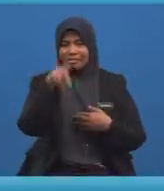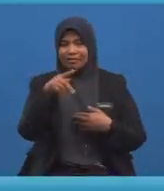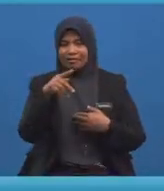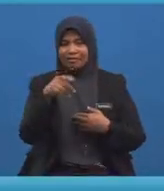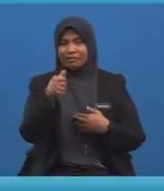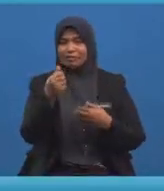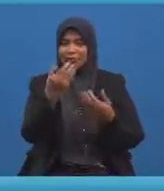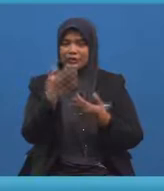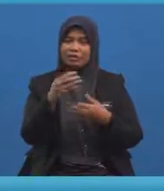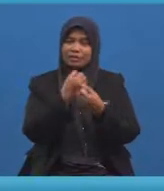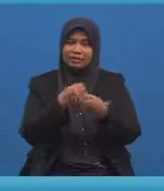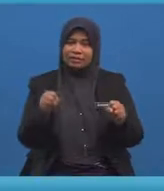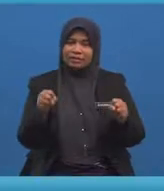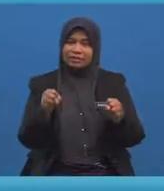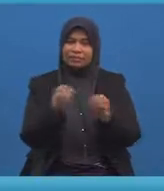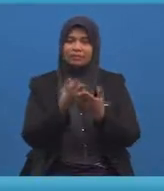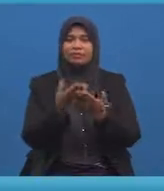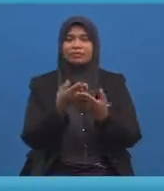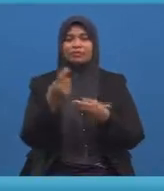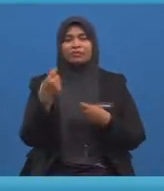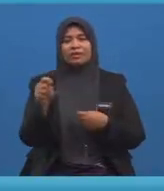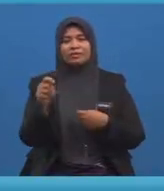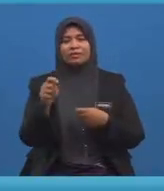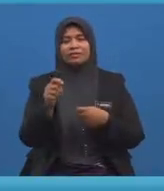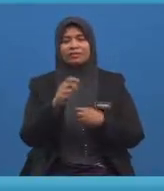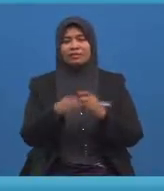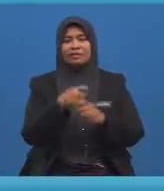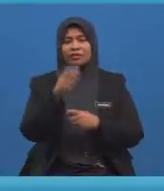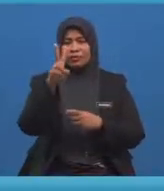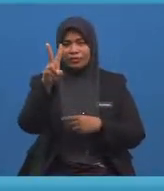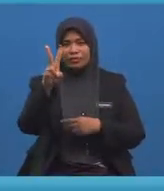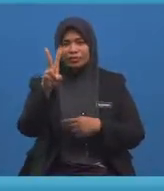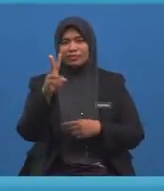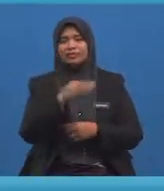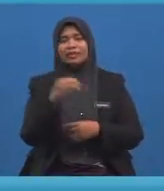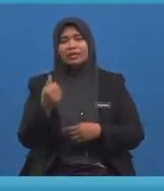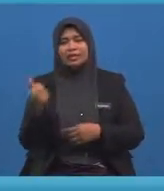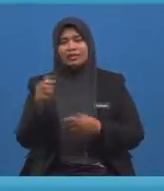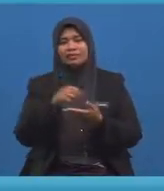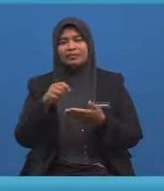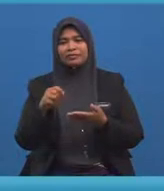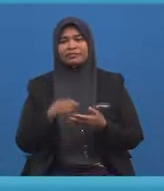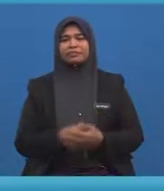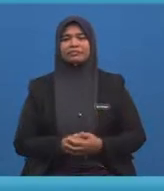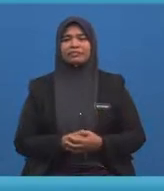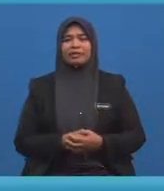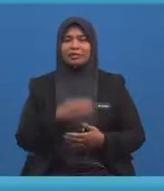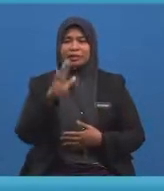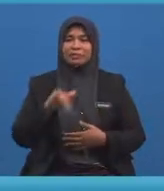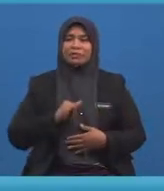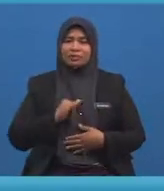teks tahun 2 dan juga alat-alat tulis? Terbaik! Sebelum saya mendalami topik